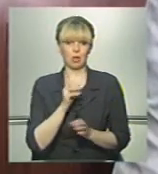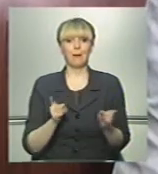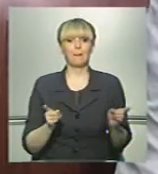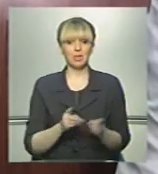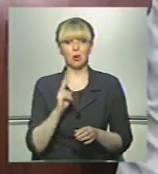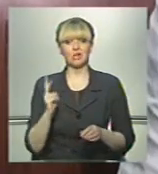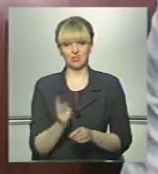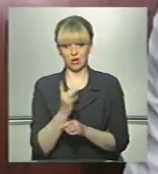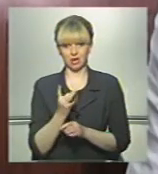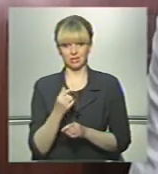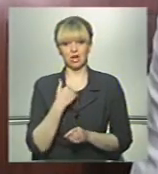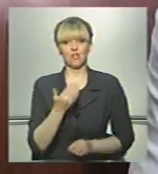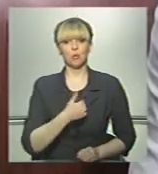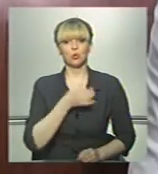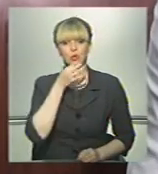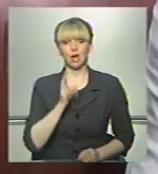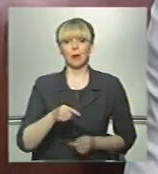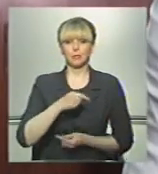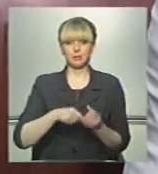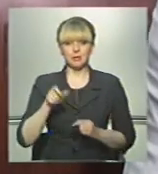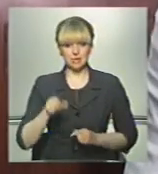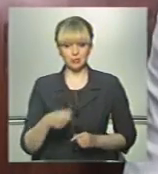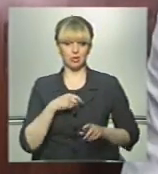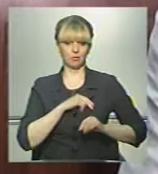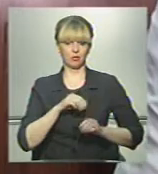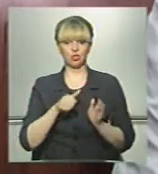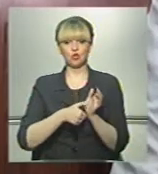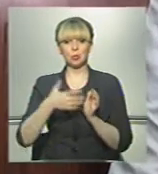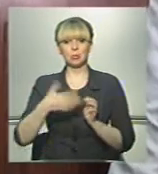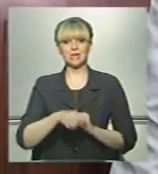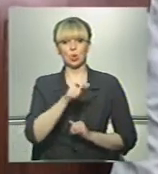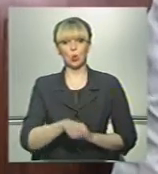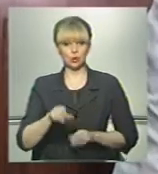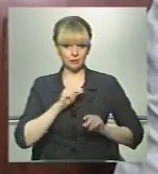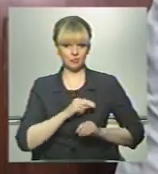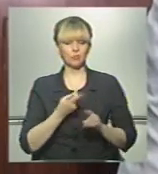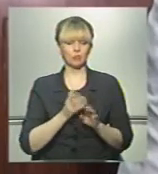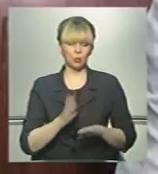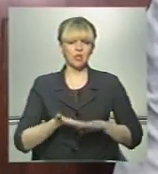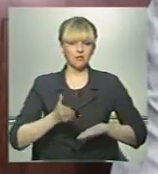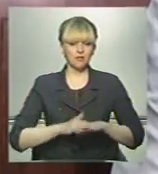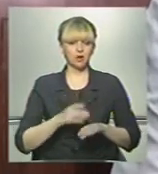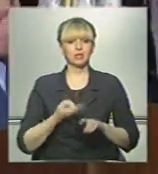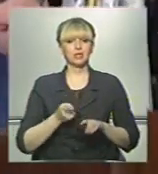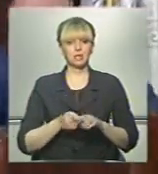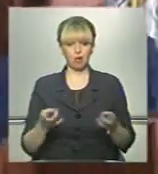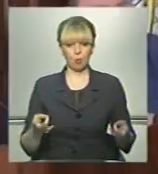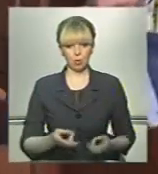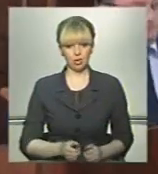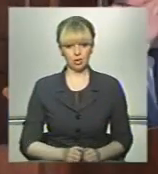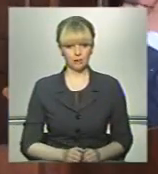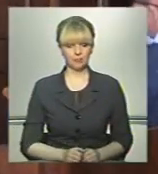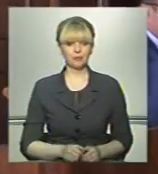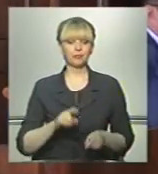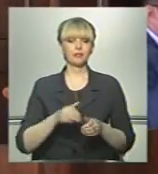мінімальну у два рази. Я вам хочу сказати, як підприємець, в якого працює більше 650 людей, да, це буде важко, але це потрібно.